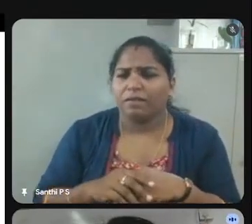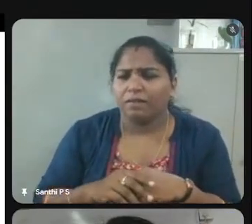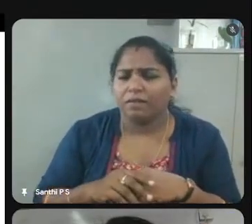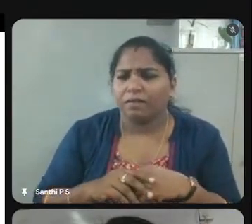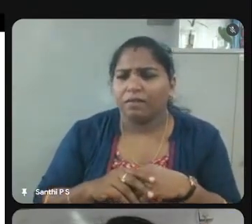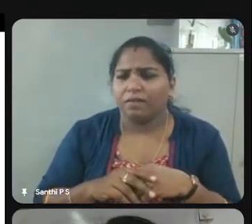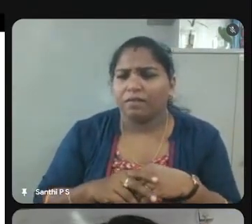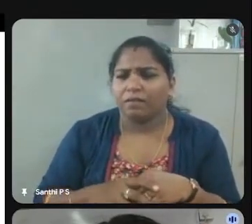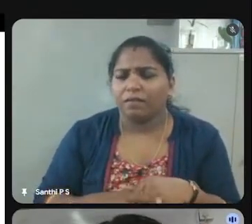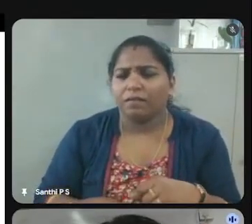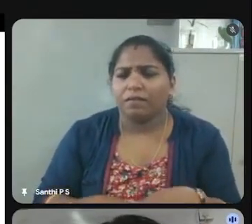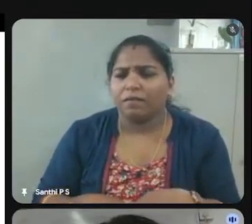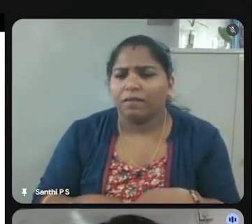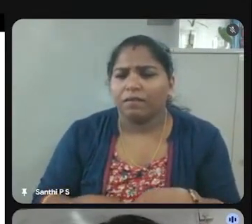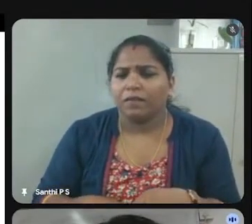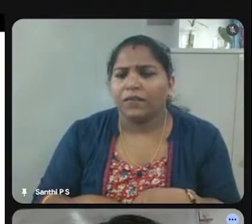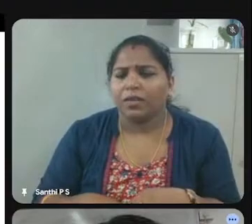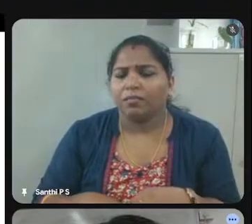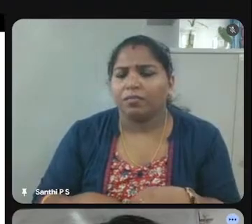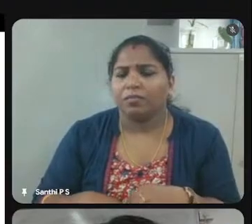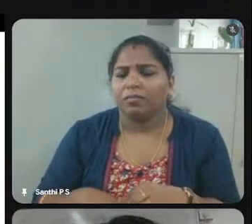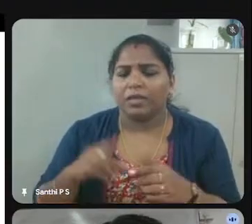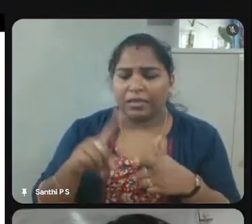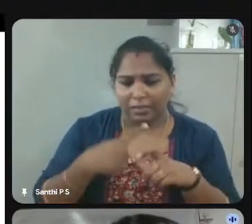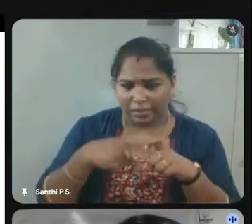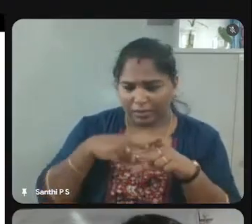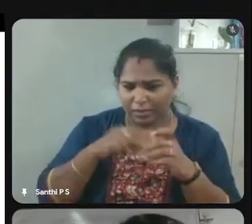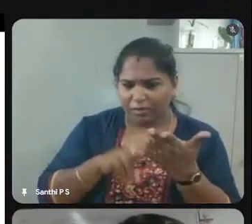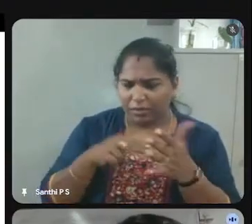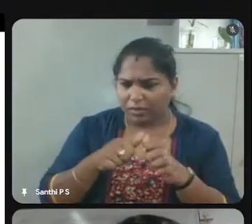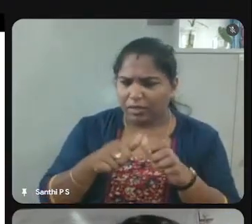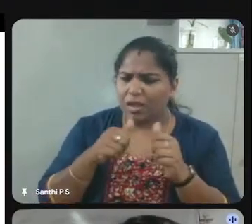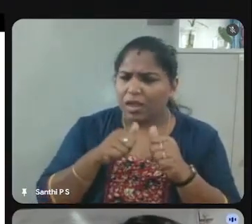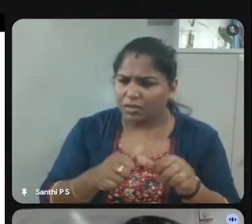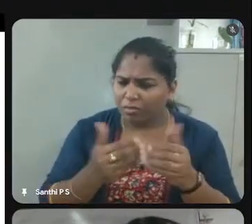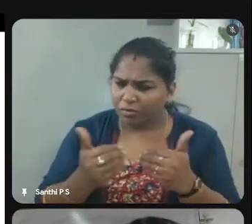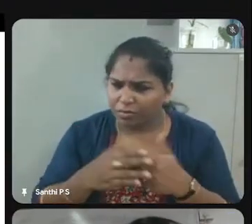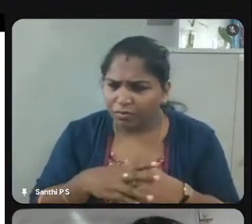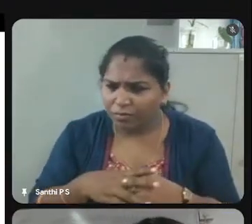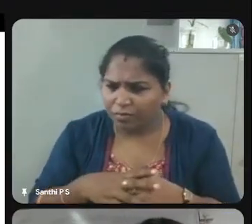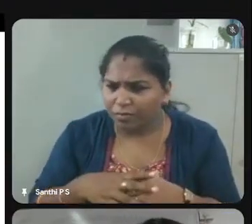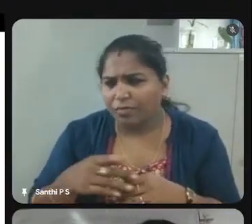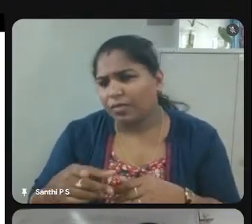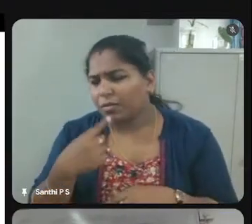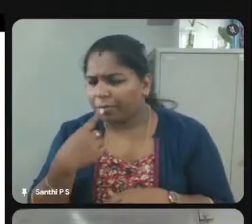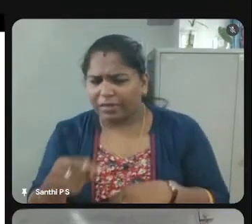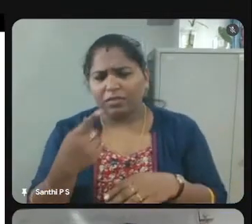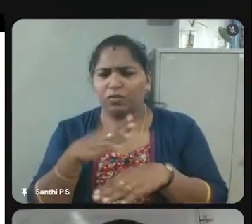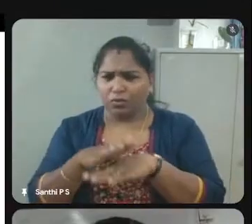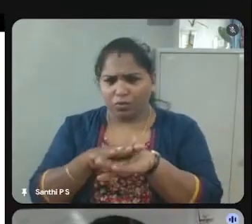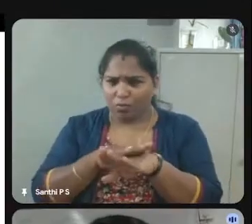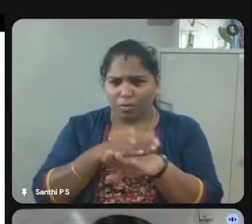ഓക്കെ. ജീന, എന്തെങ്കിലും പറയാനുണ്ടോ? നമുക്ക് ഓൾറെഡി ഇന്റലക്ച്വൽ ഡിസബിലിറ്റി ആണെന്ന് നമ്മൾ പറഞ്ഞിട്ടുണ്ടായിരുന്നു അല്ലേ?